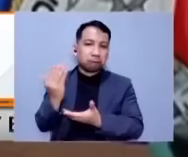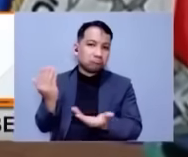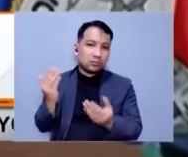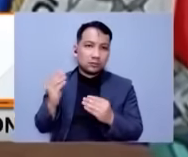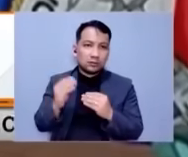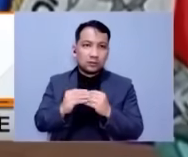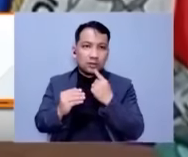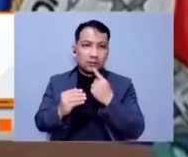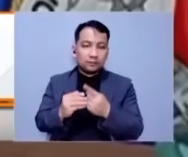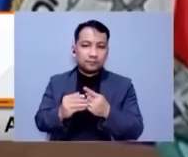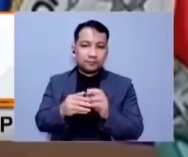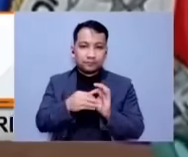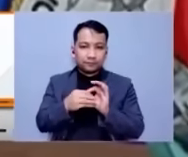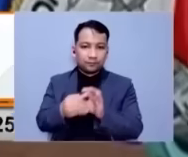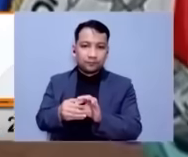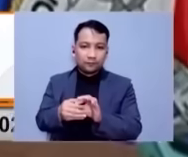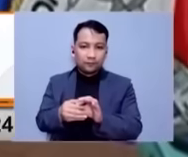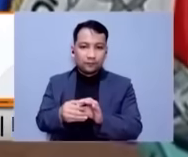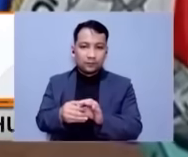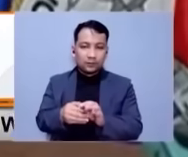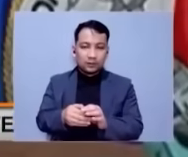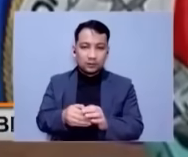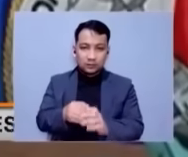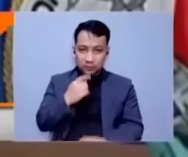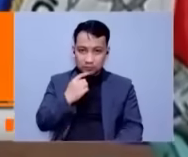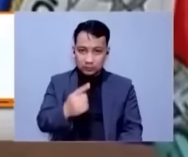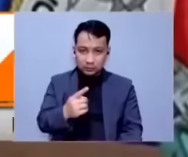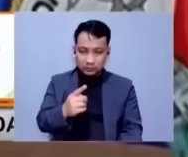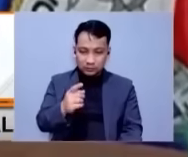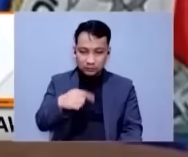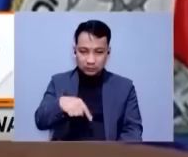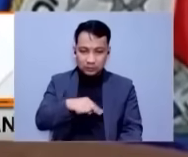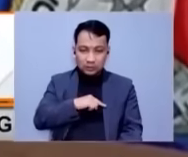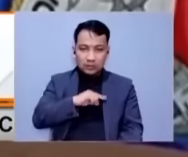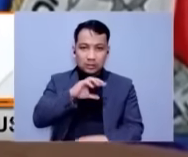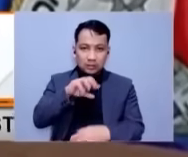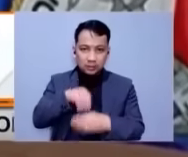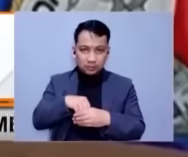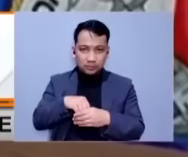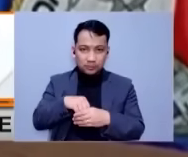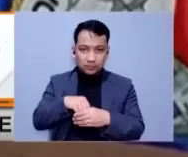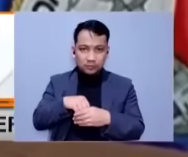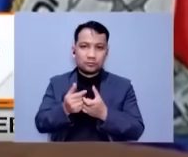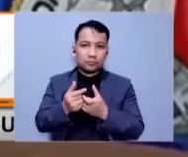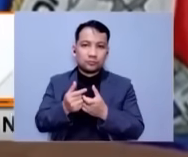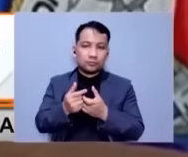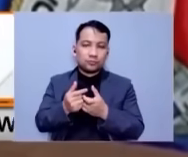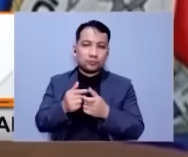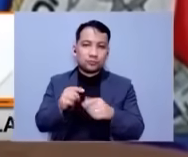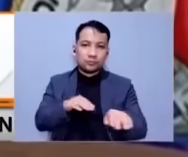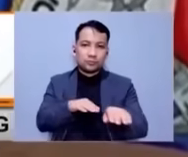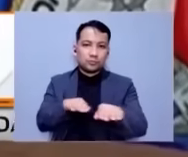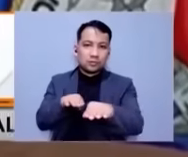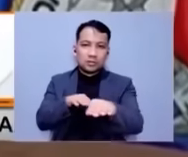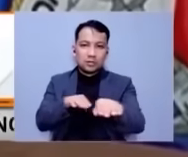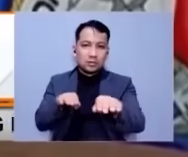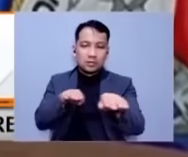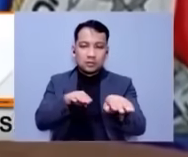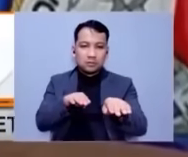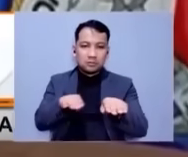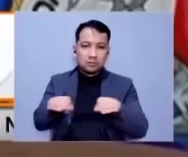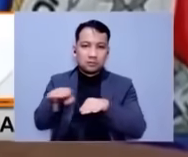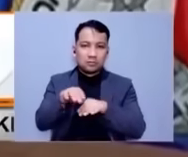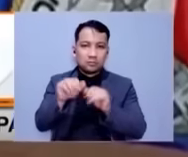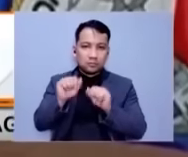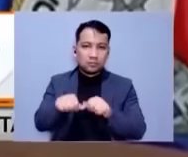capability of our officers in maneuvering a ship involved in a group formation. And the capability